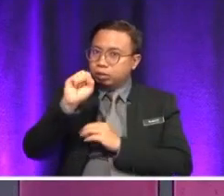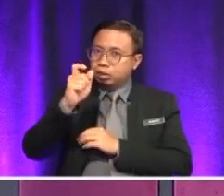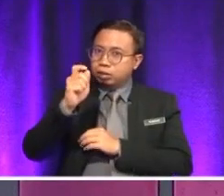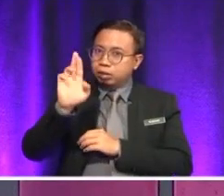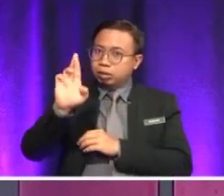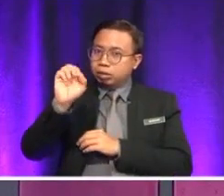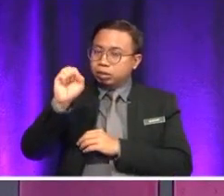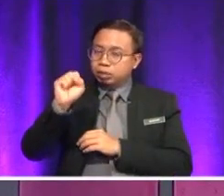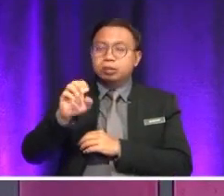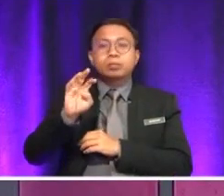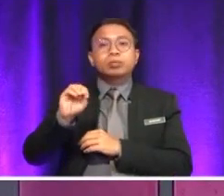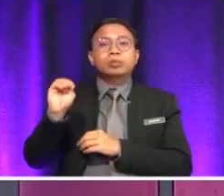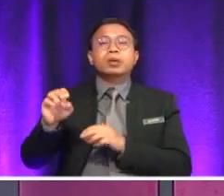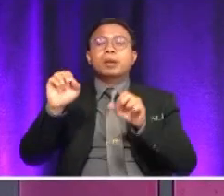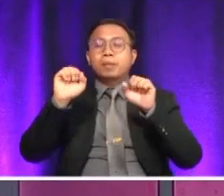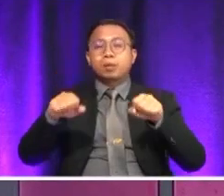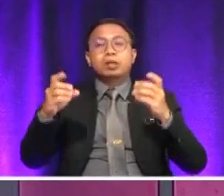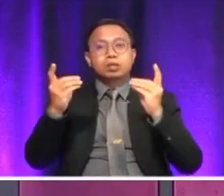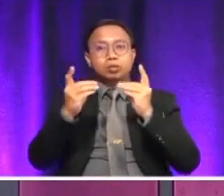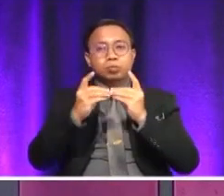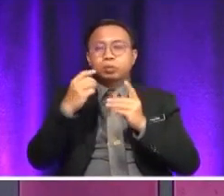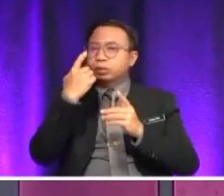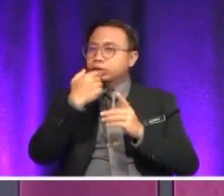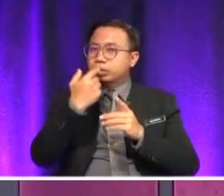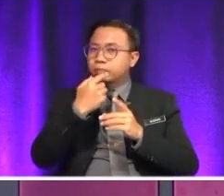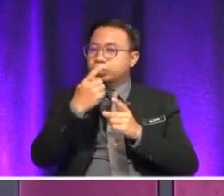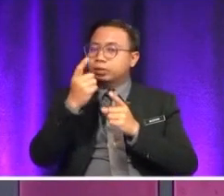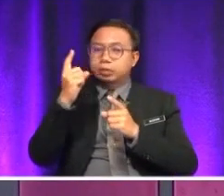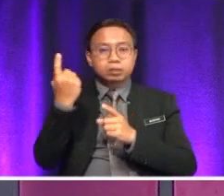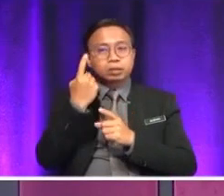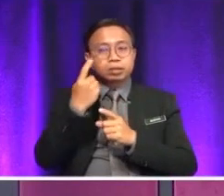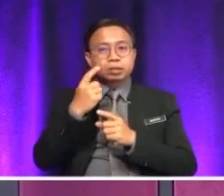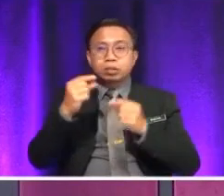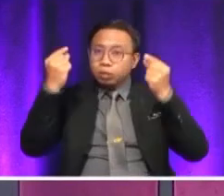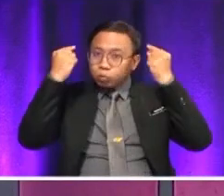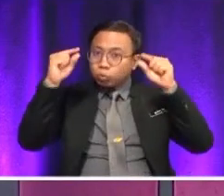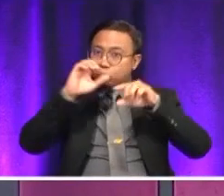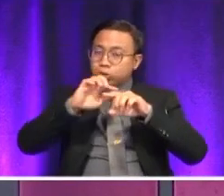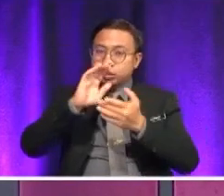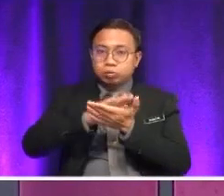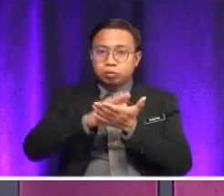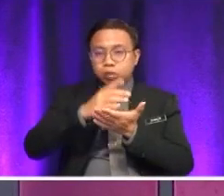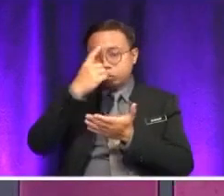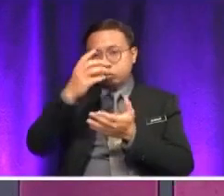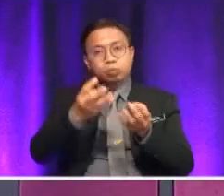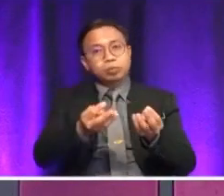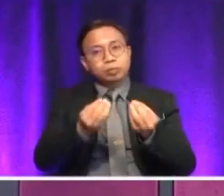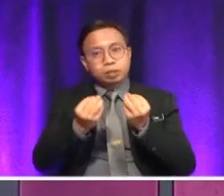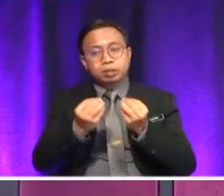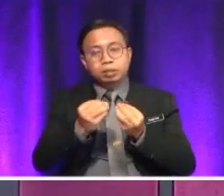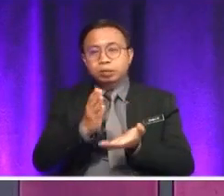juga murid-murid boleh berjumpa dengan sesiapa saja guru di sekolah untuk meminta